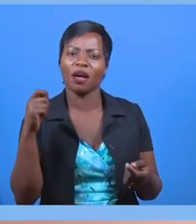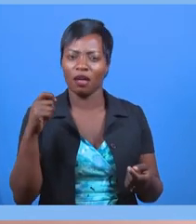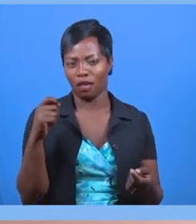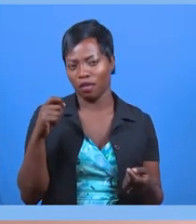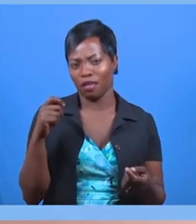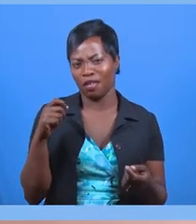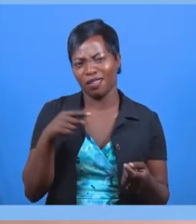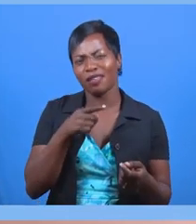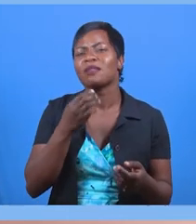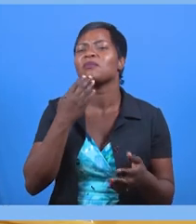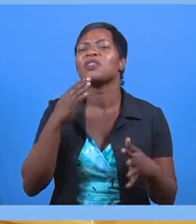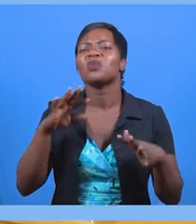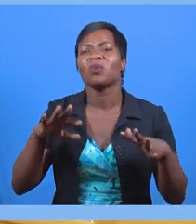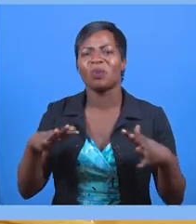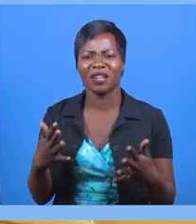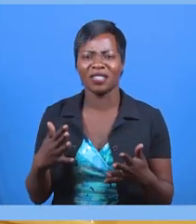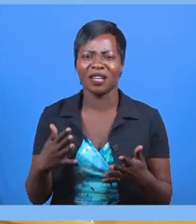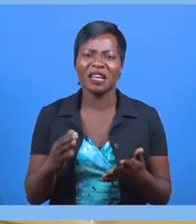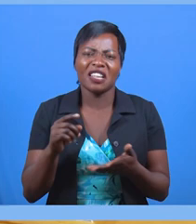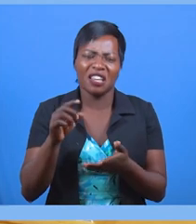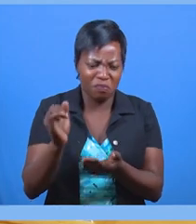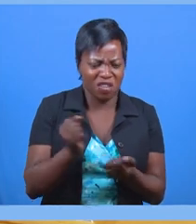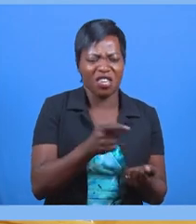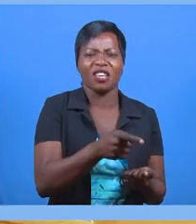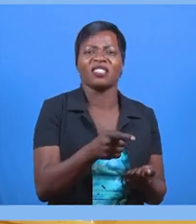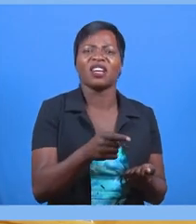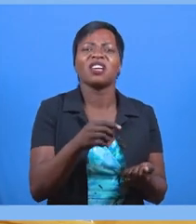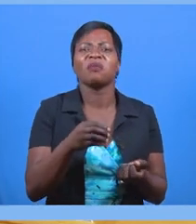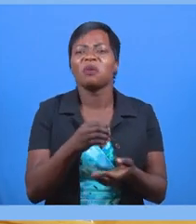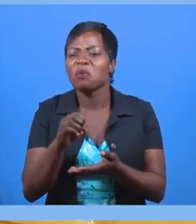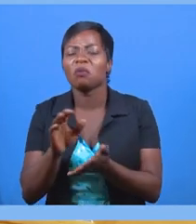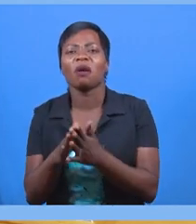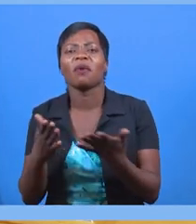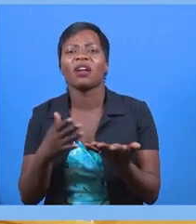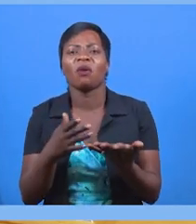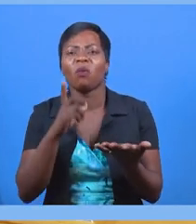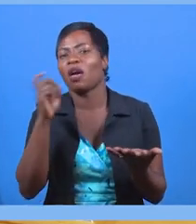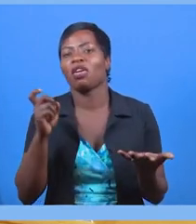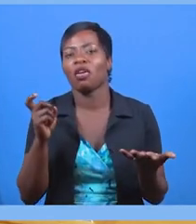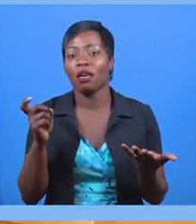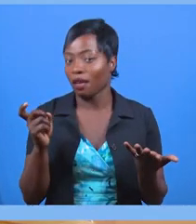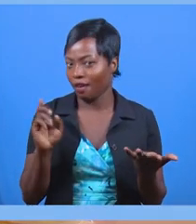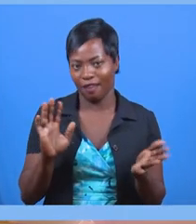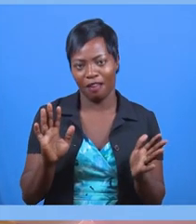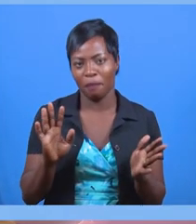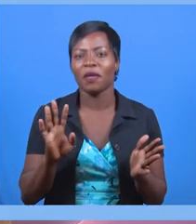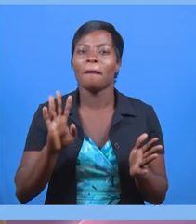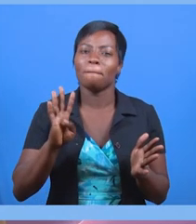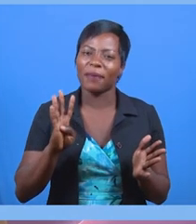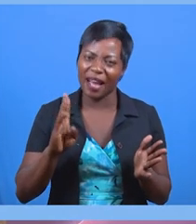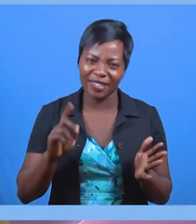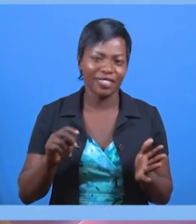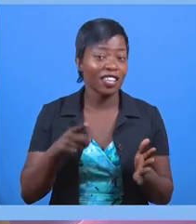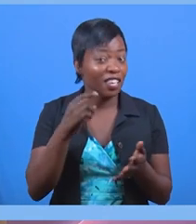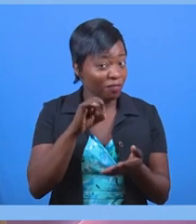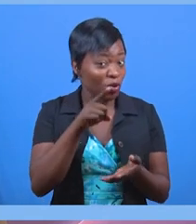nanganda uwe ni chishu. Wakutu nanganda uwe ni chakaticho. Saka sei msina kusundidai. Saka naishosho kana uruku shitamu. Musoko